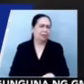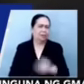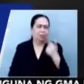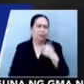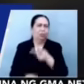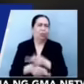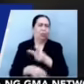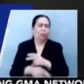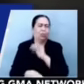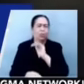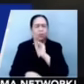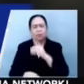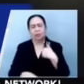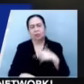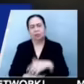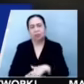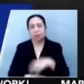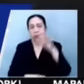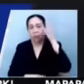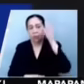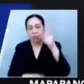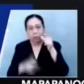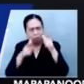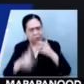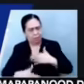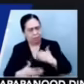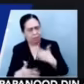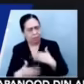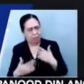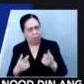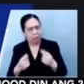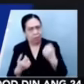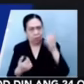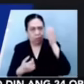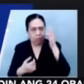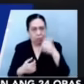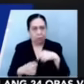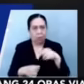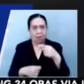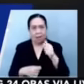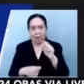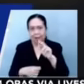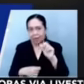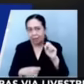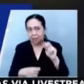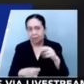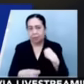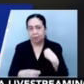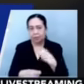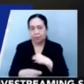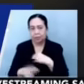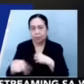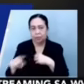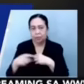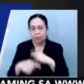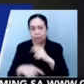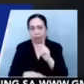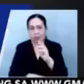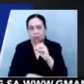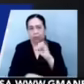is their concept of happiness. Maybe their concept of harassing the members of Kingdom of Jesus